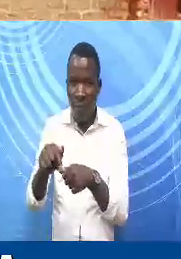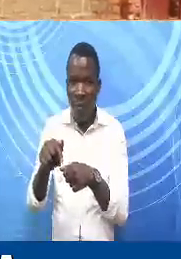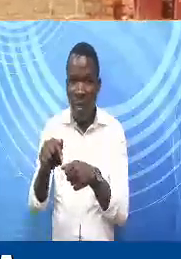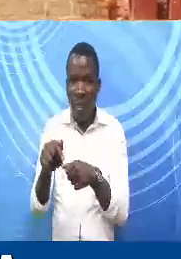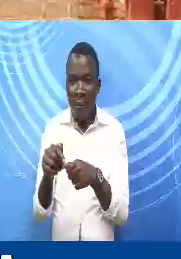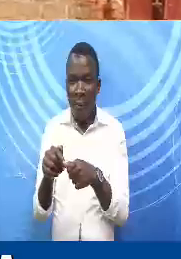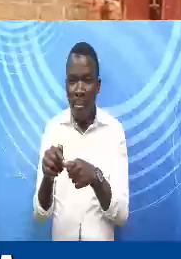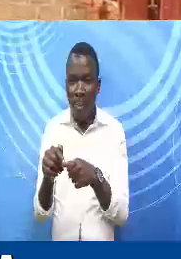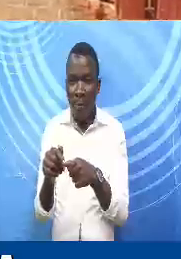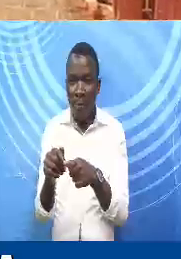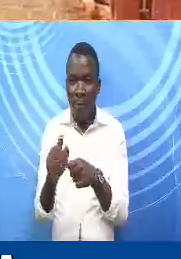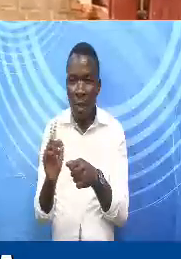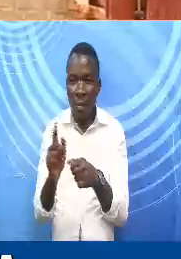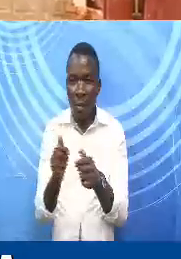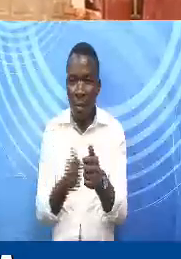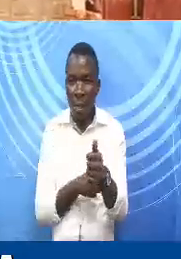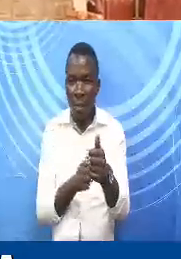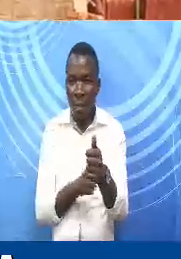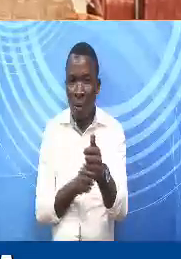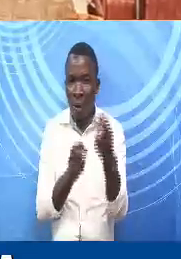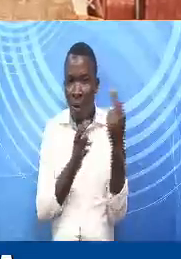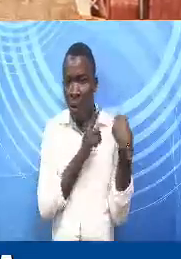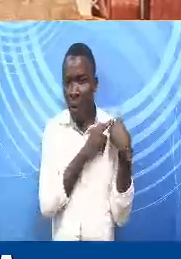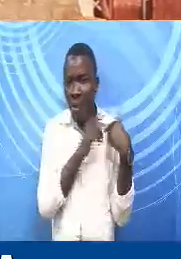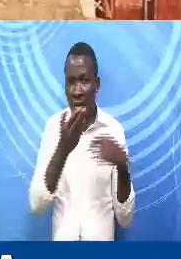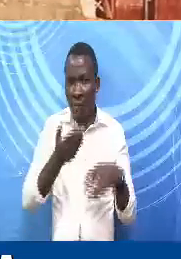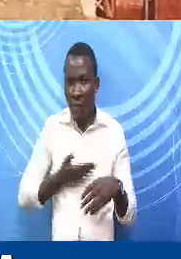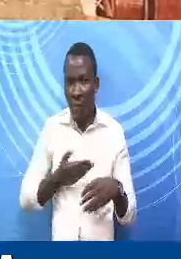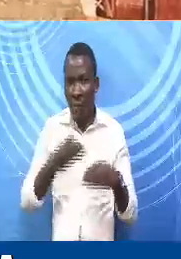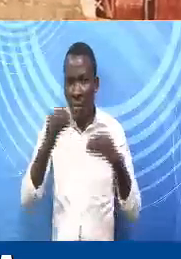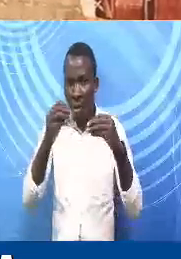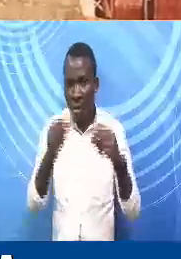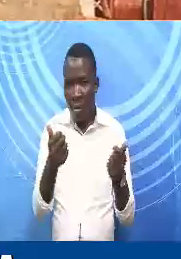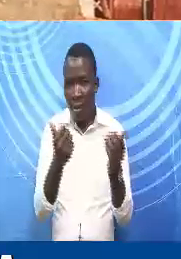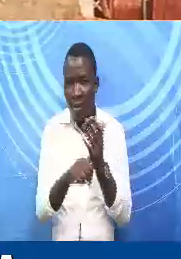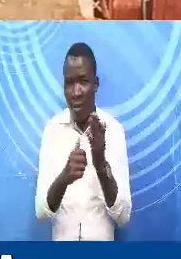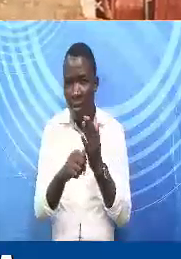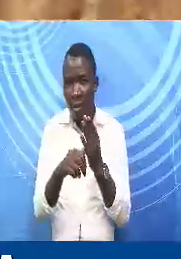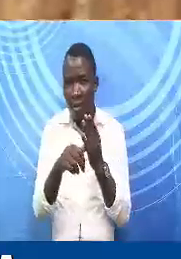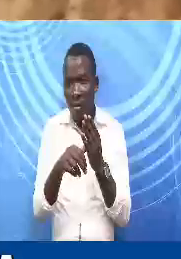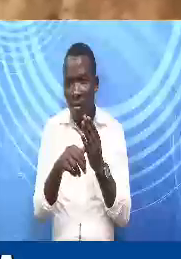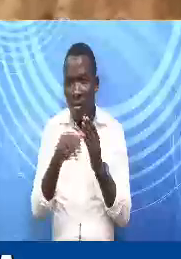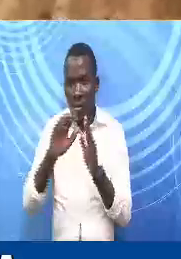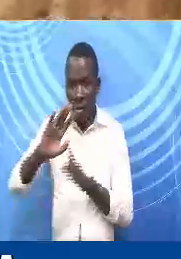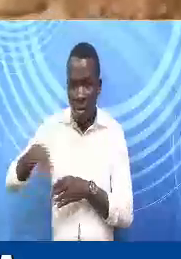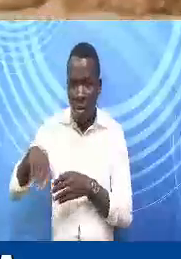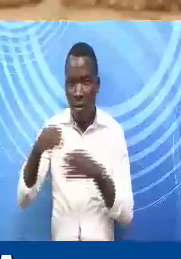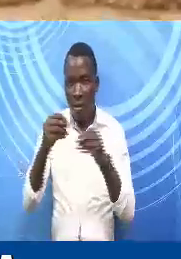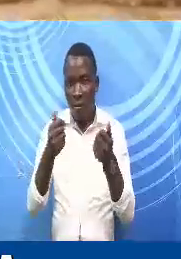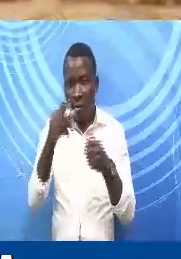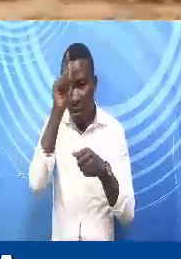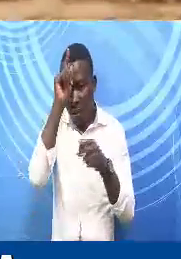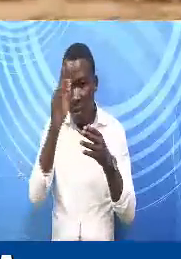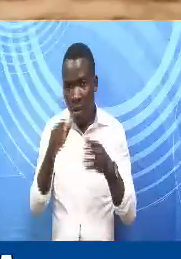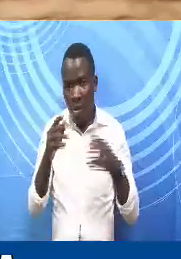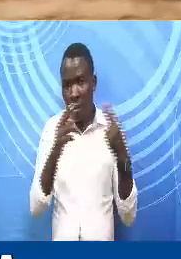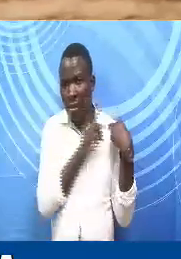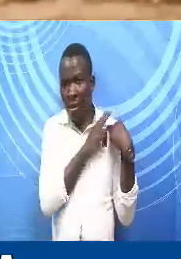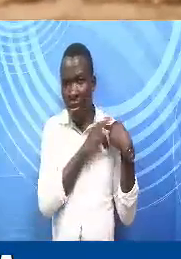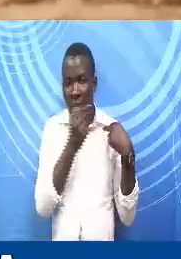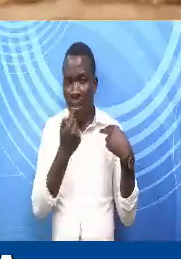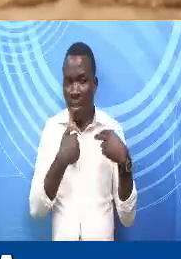batadukurikiza badakurikiza inshingano bafite ngo bakemure ibibazo babikemurira abaturage bashinzwe nahatuye kuva kera rwose